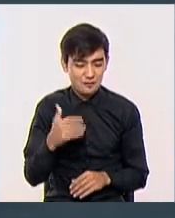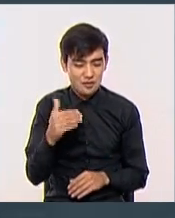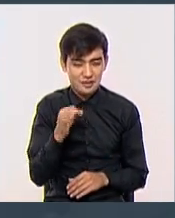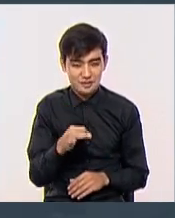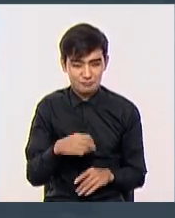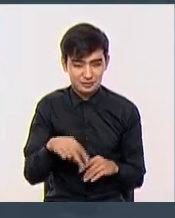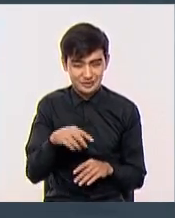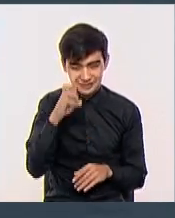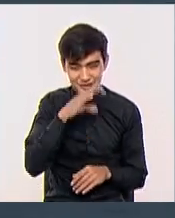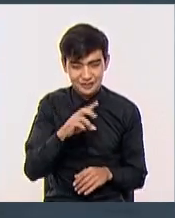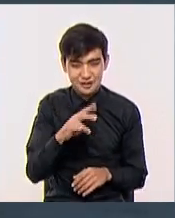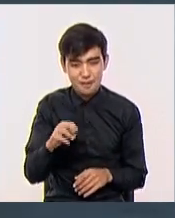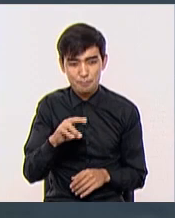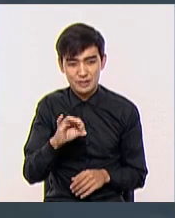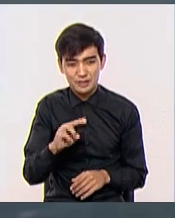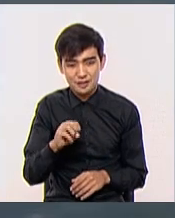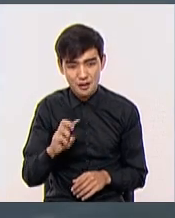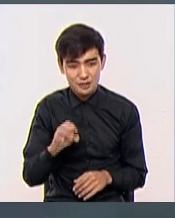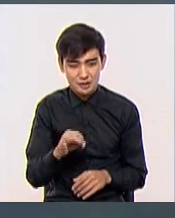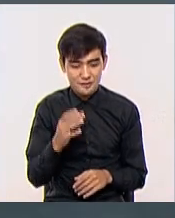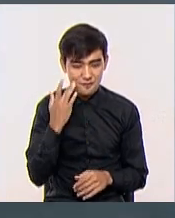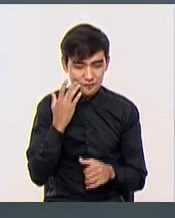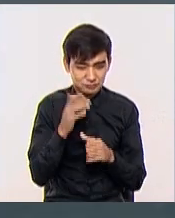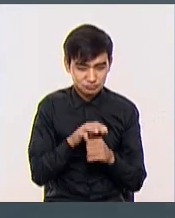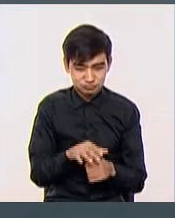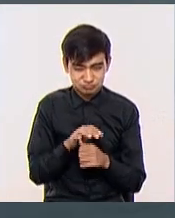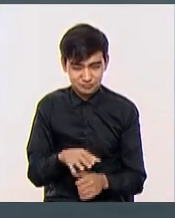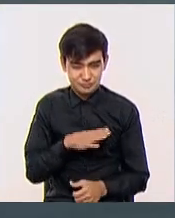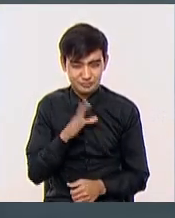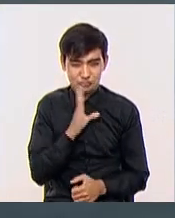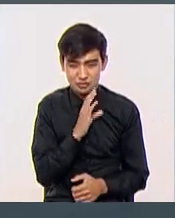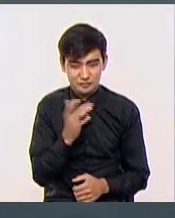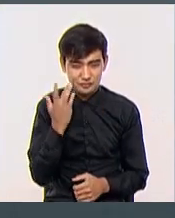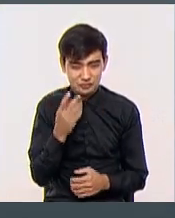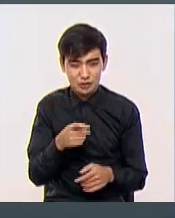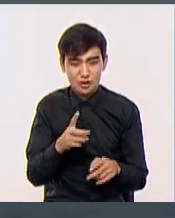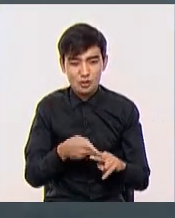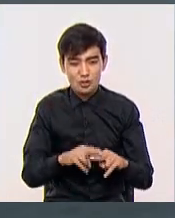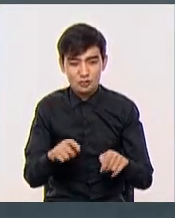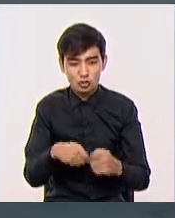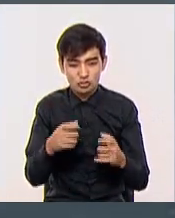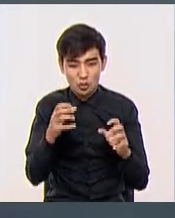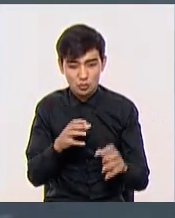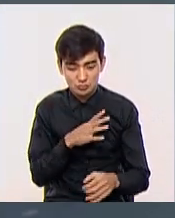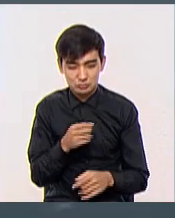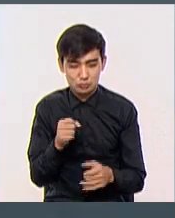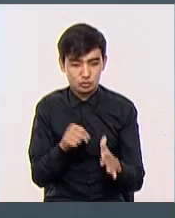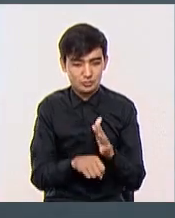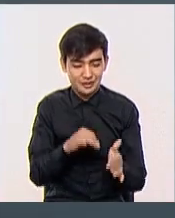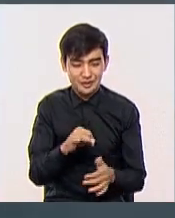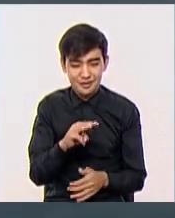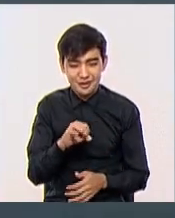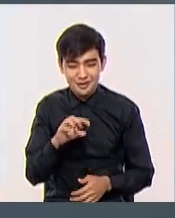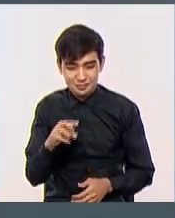разъезжали по стране на пикапах и публично унижали и хлестали плетками женщин которые нарушали правила сейчас стали бы